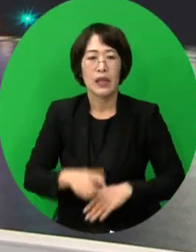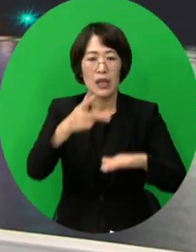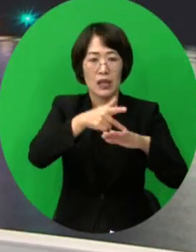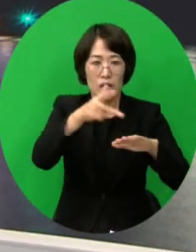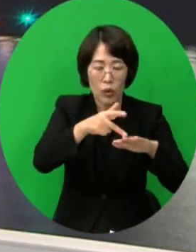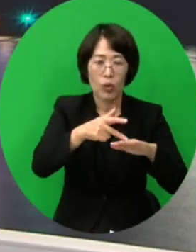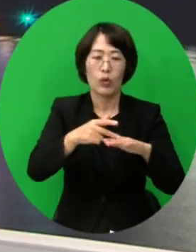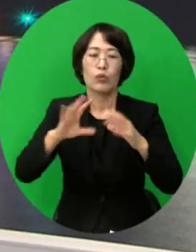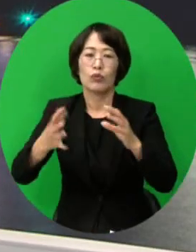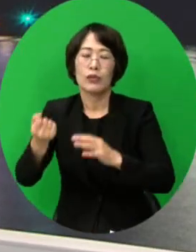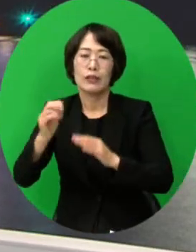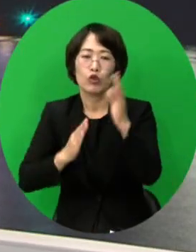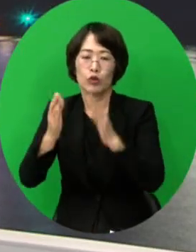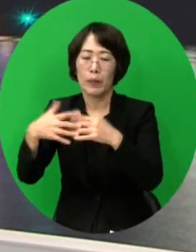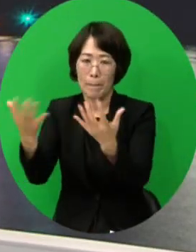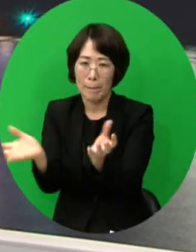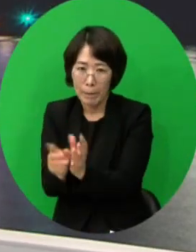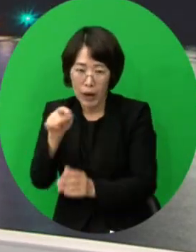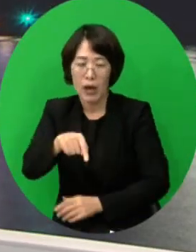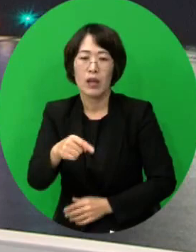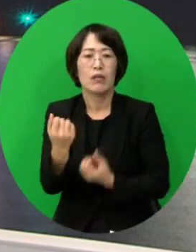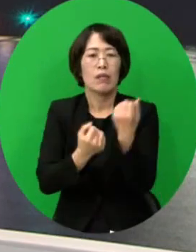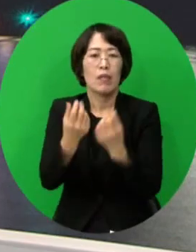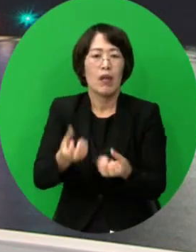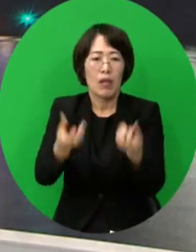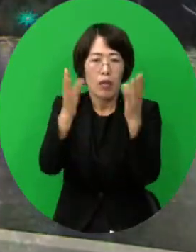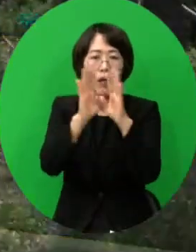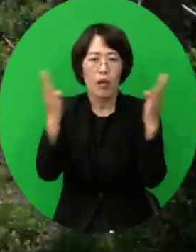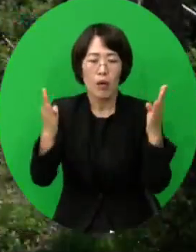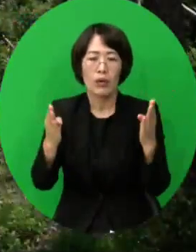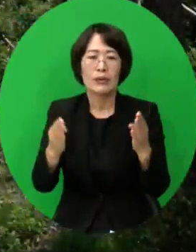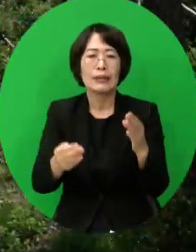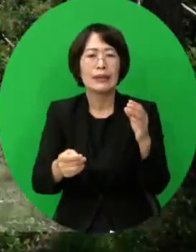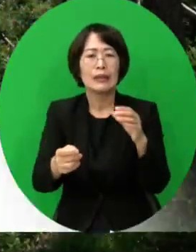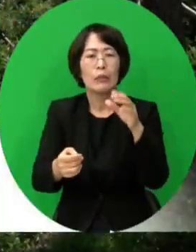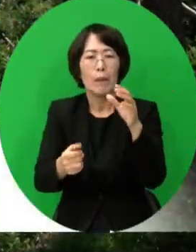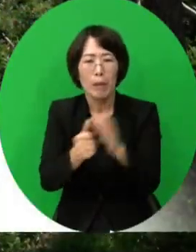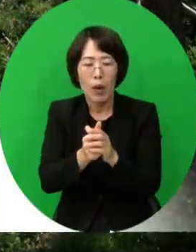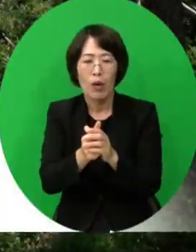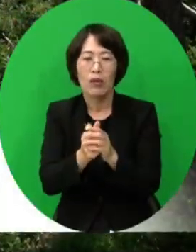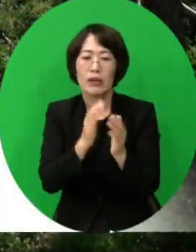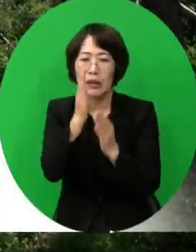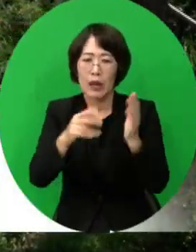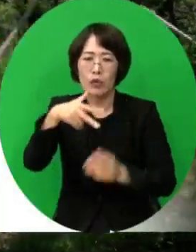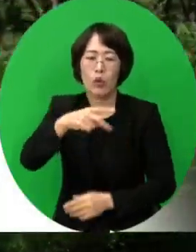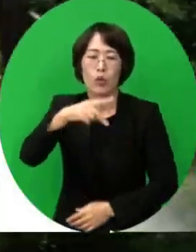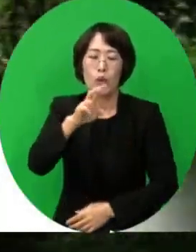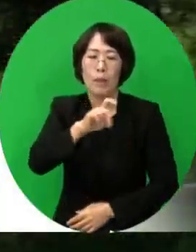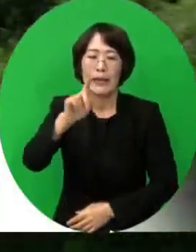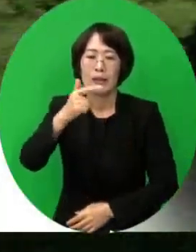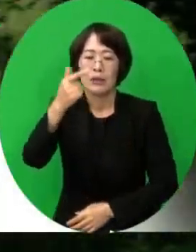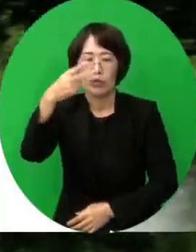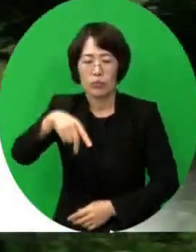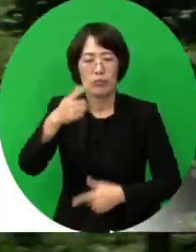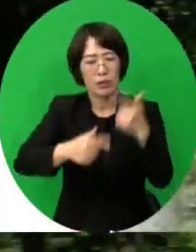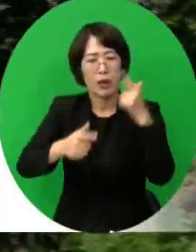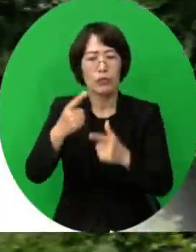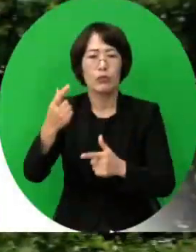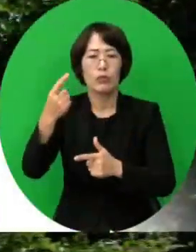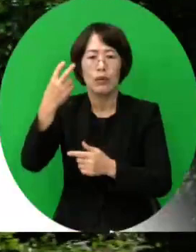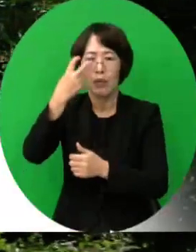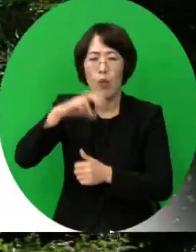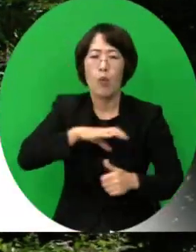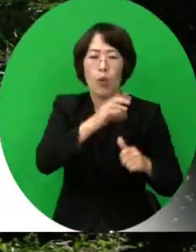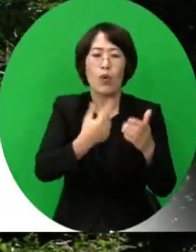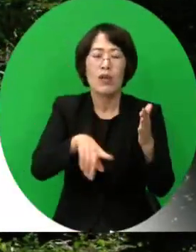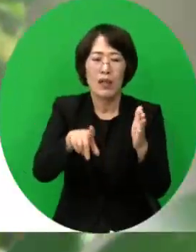진도군과 국립수목원은 최근 현장 설명회를 갖고 희귀 특산 식물인 조도 만두나무 보존을 위해 유전자원